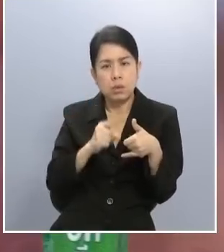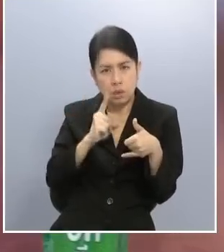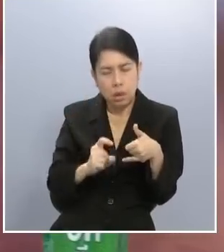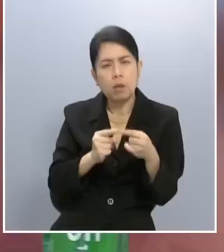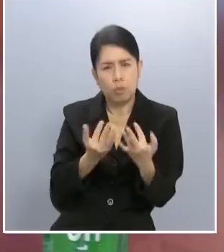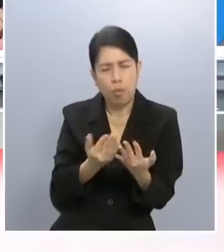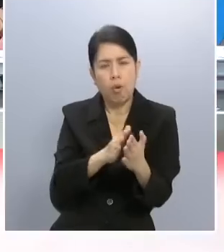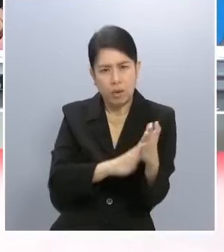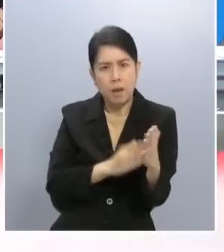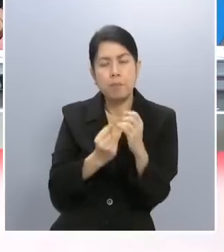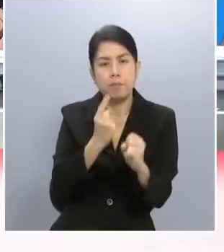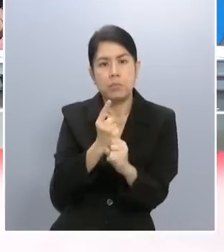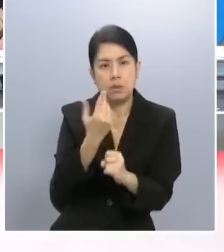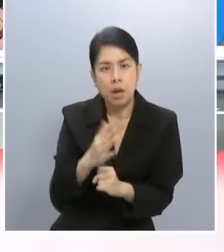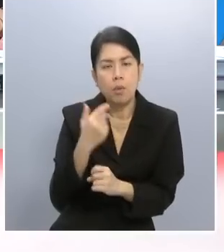มิถุนายน